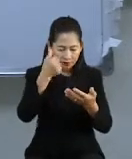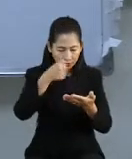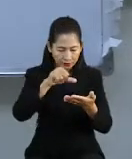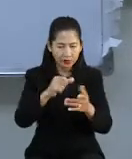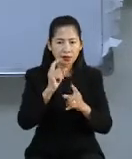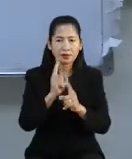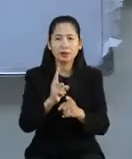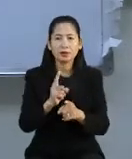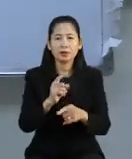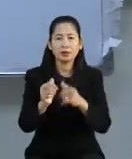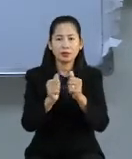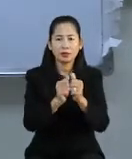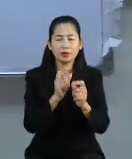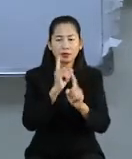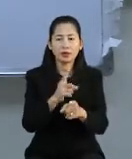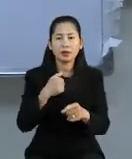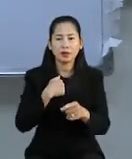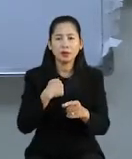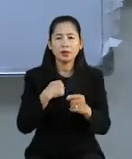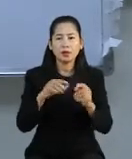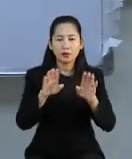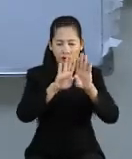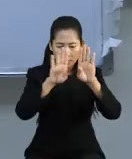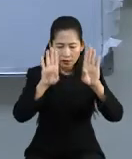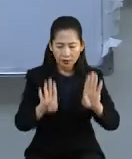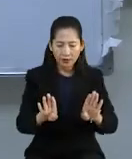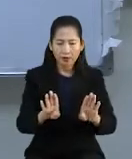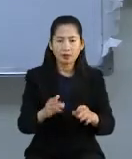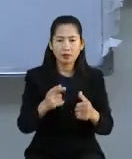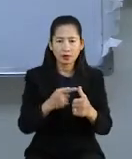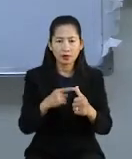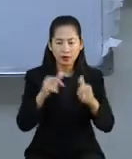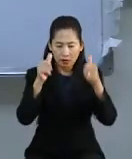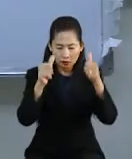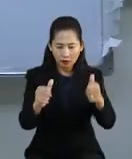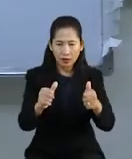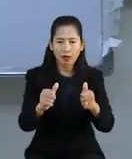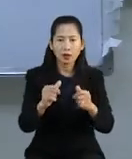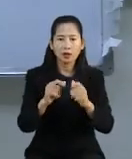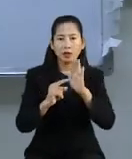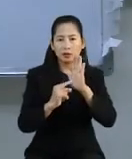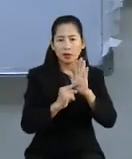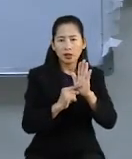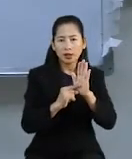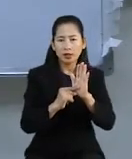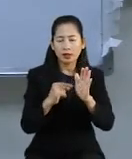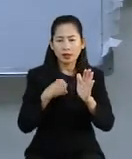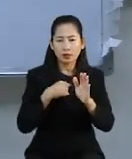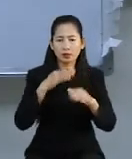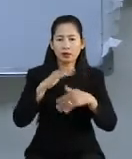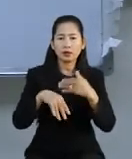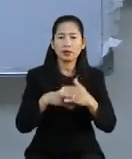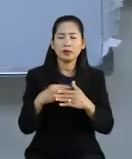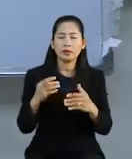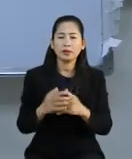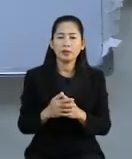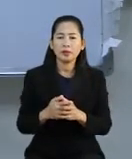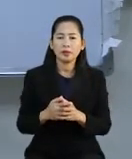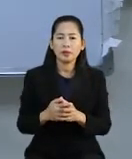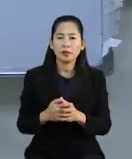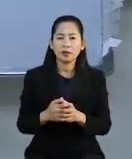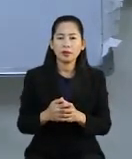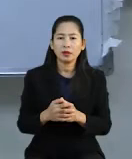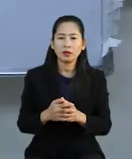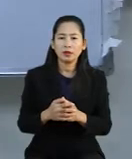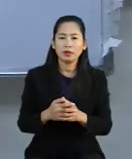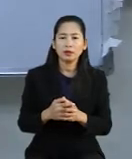tao chùm lói được bà con. Chùm mùi nên chùm lói được bà này cũng lưu cả đạc hiền. Tại môn nâng bật chùm lói chùn con. Bằng hai chùm lói chùn con. Cứ dương tư tặng con nè sần. Nó con á. Chà,